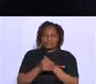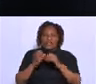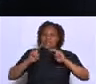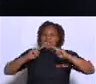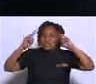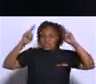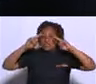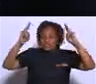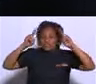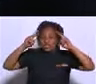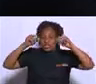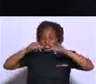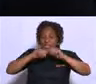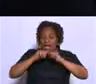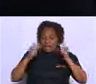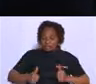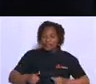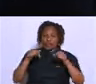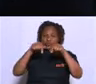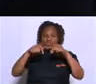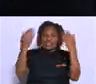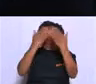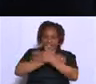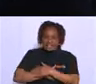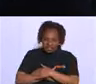Victories at this altar tonight.